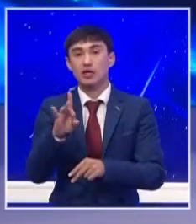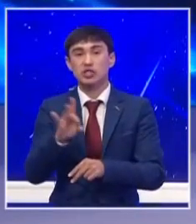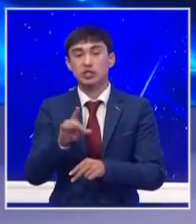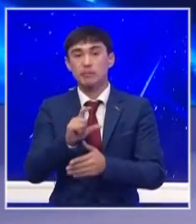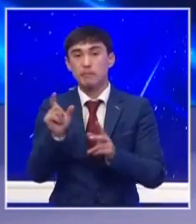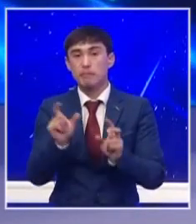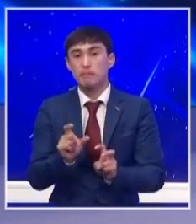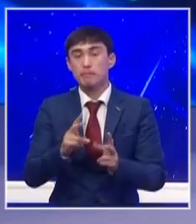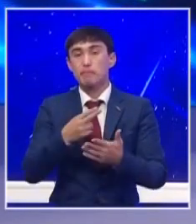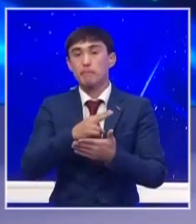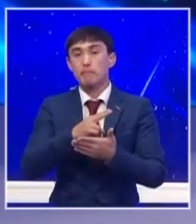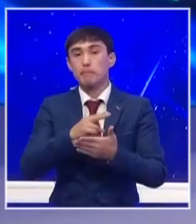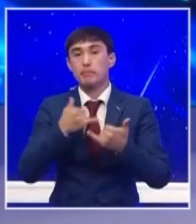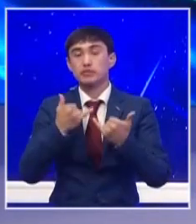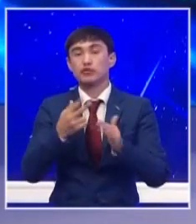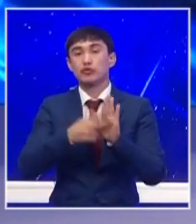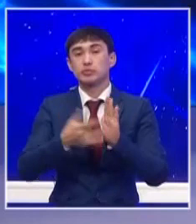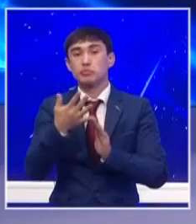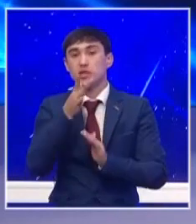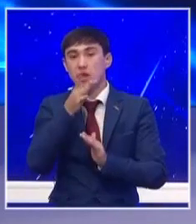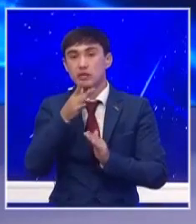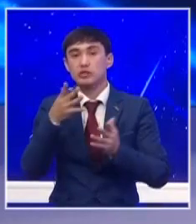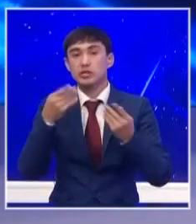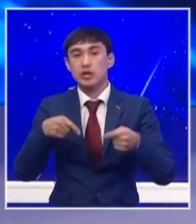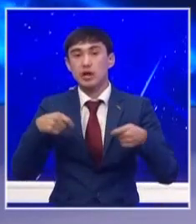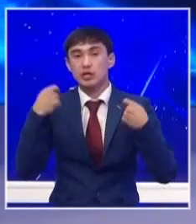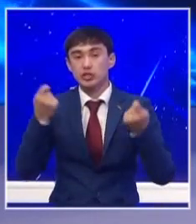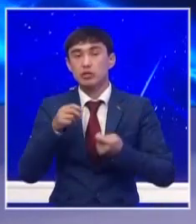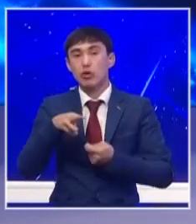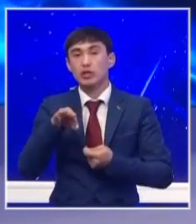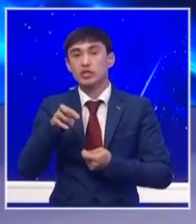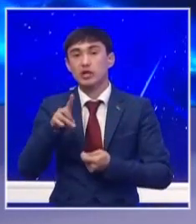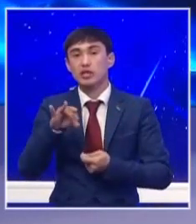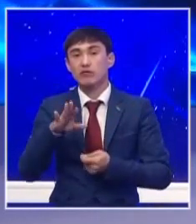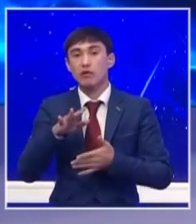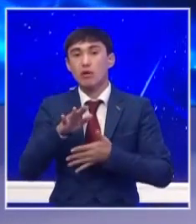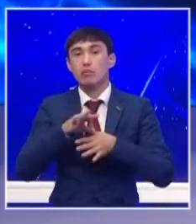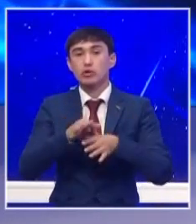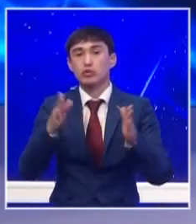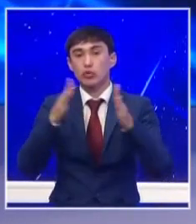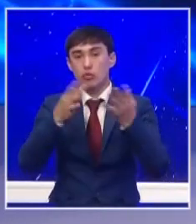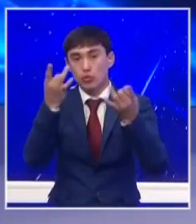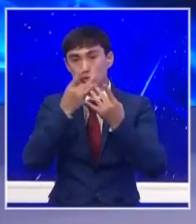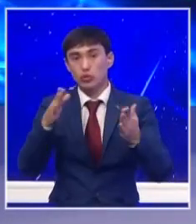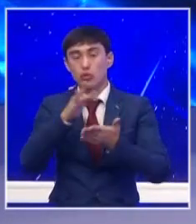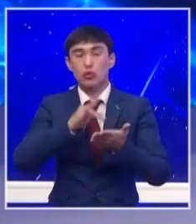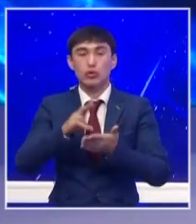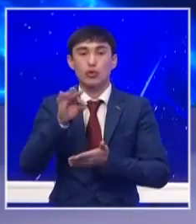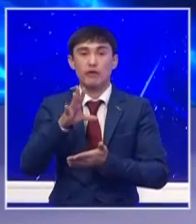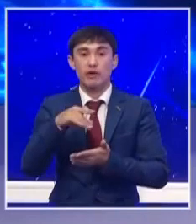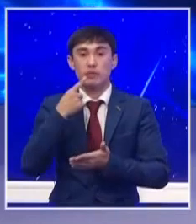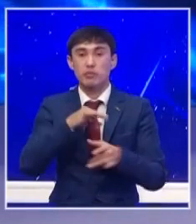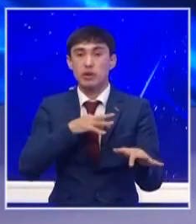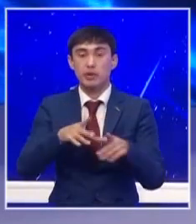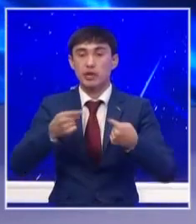разнородные пятилетию со дня рождения му катая л кайдарова прол в доме Культуры города Кунаев отметим